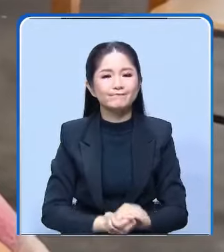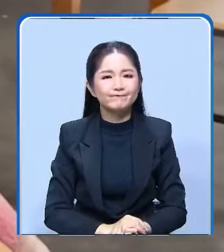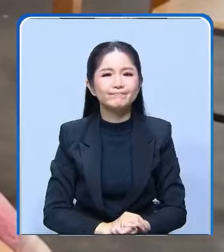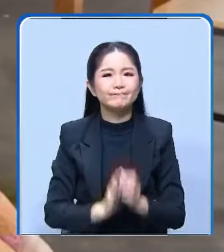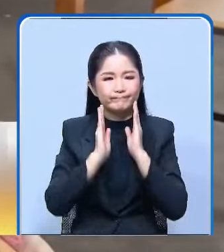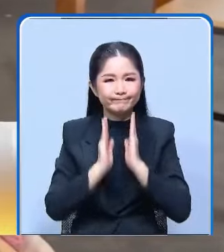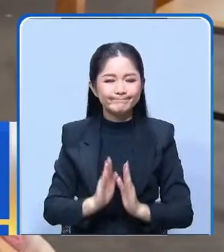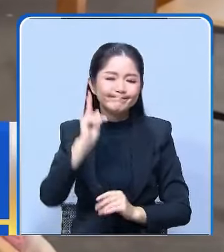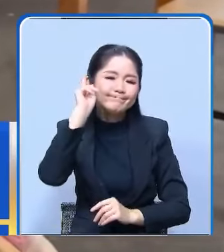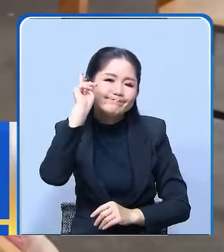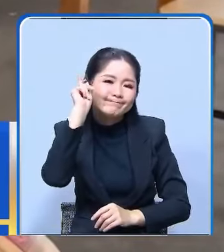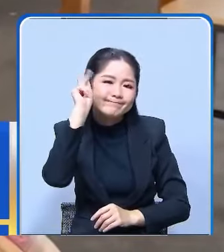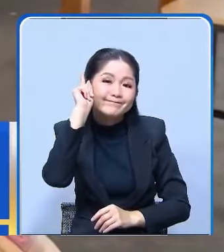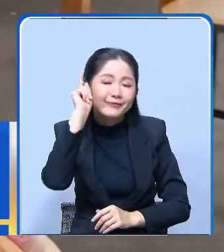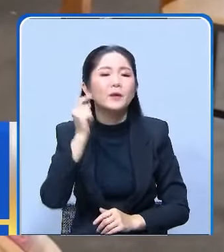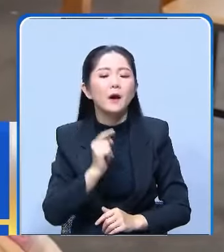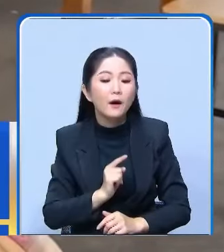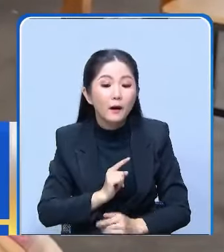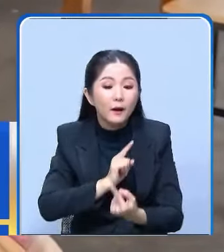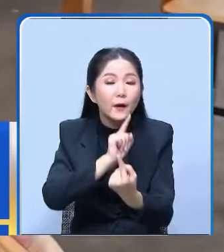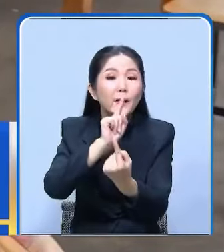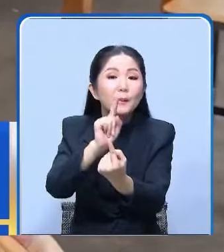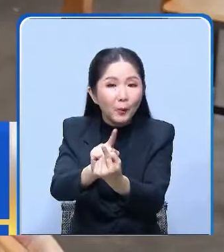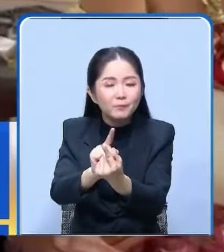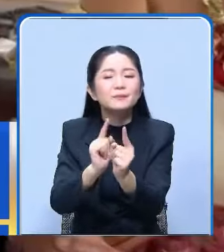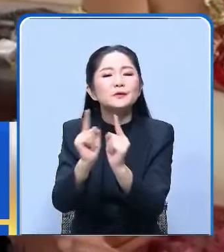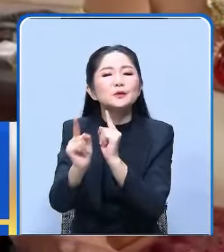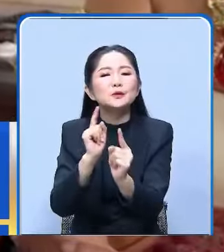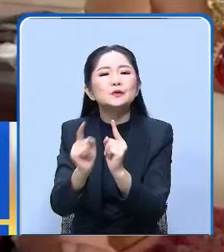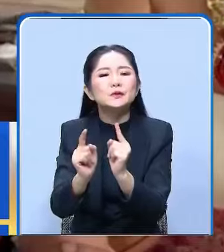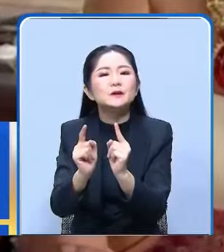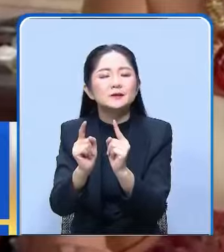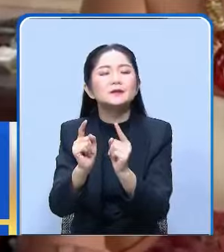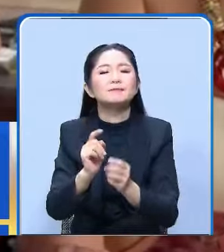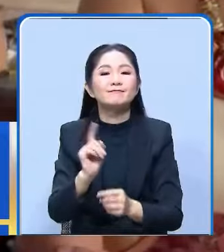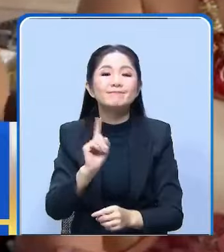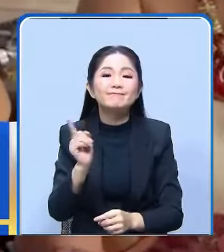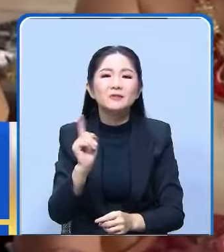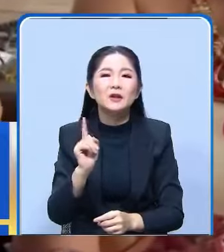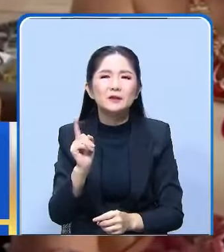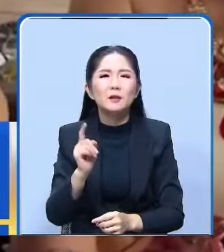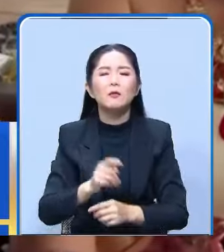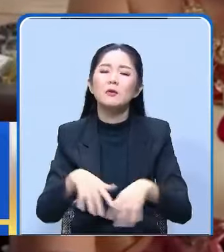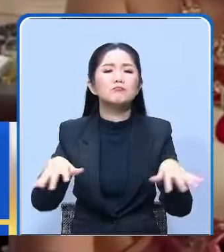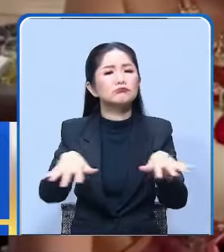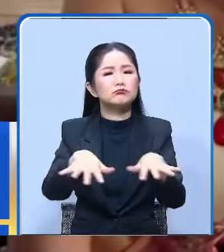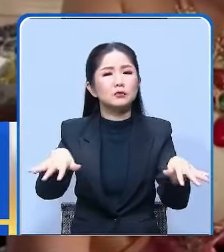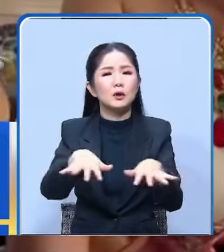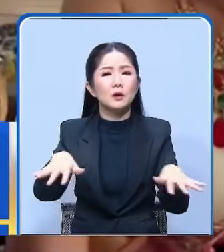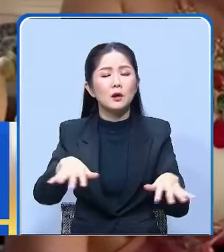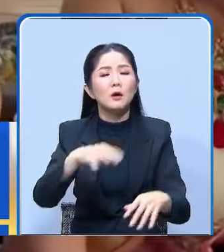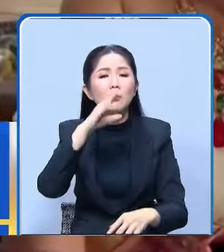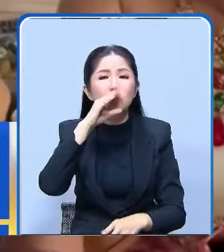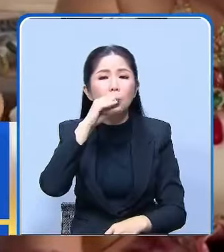คนนี้นะคะอันนี้ก็คือไปพบแบบตัวเป็นๆที่อยู่ในสภาพปกตินะคะพูดภาษาคนปกติ